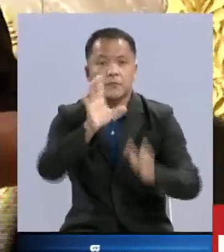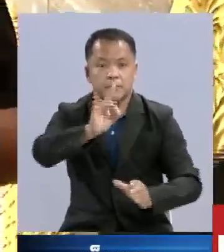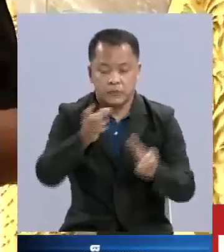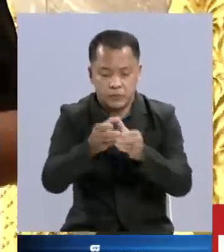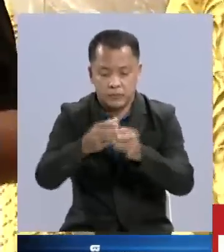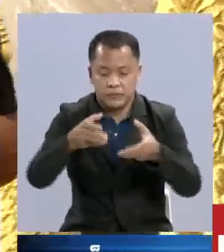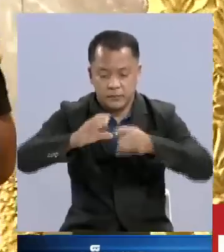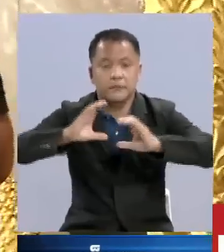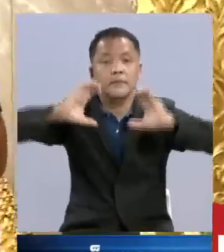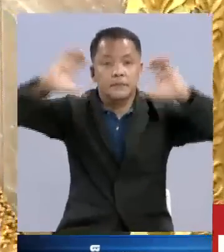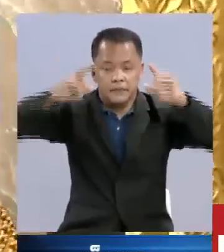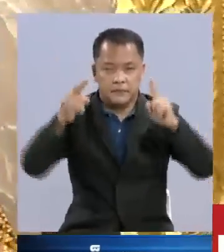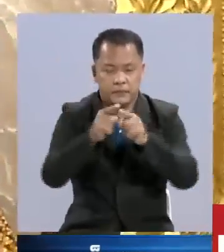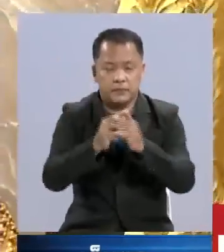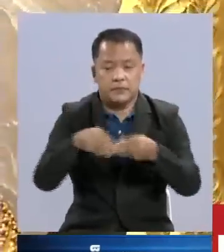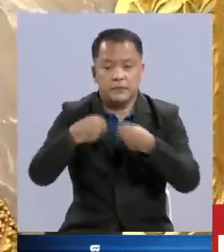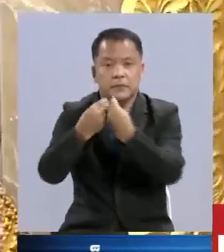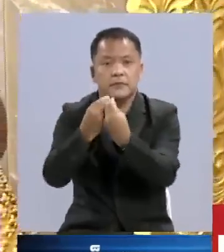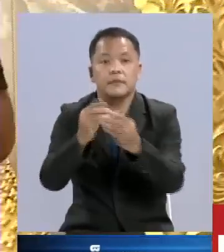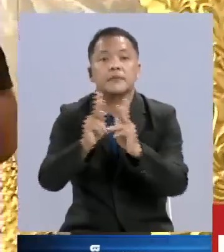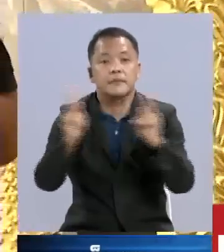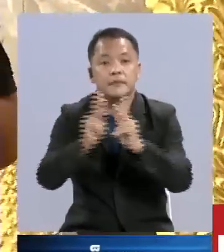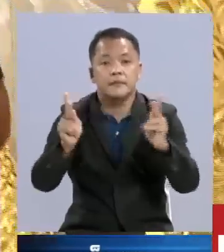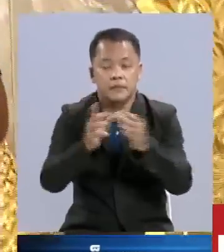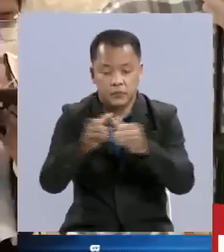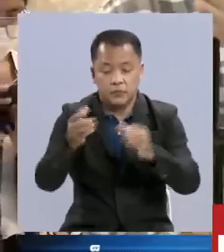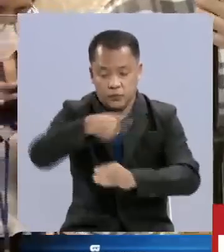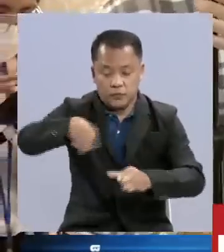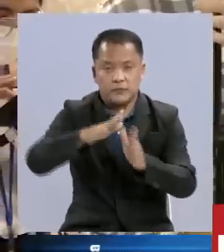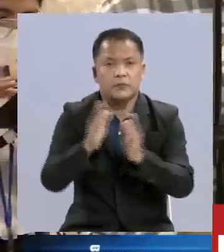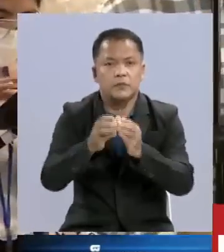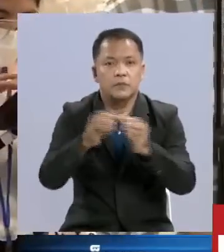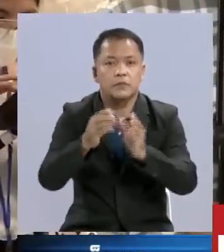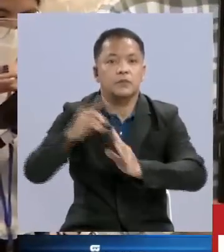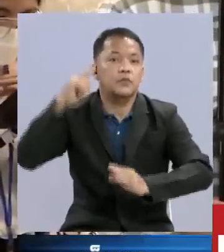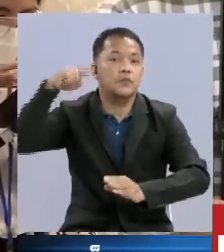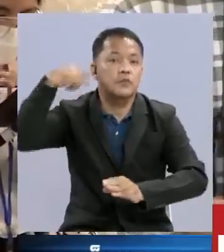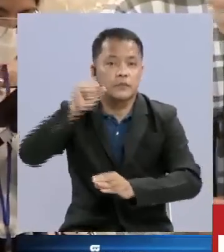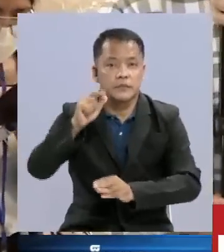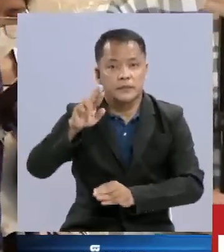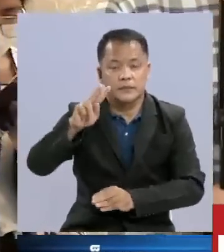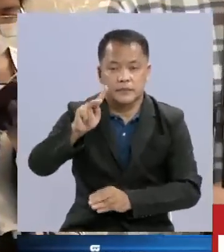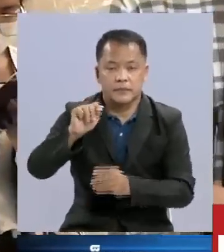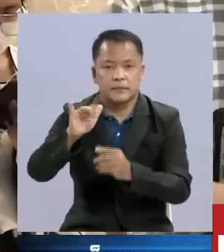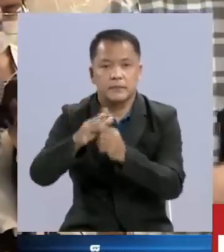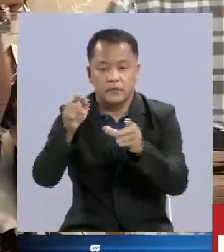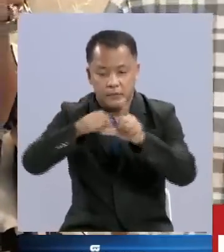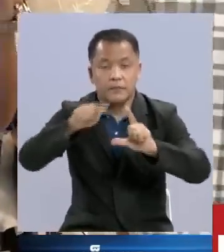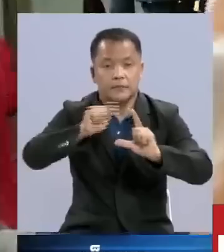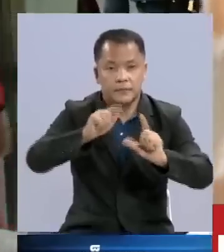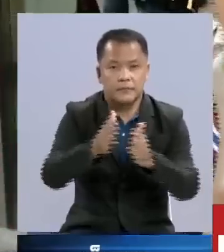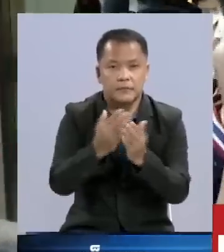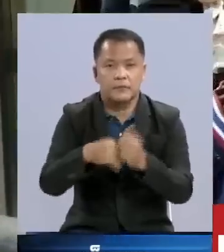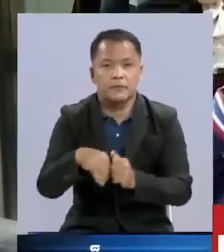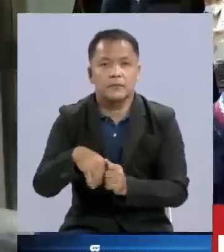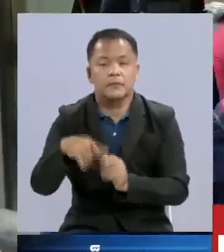องร่วมจัดตั้งรัฐบาลที่ได้รับมอบหมายให้เป็นกรรมการคณะชุดนี้ที่ประกอบด้วยนางสาวสิริกัญญาตันสกุลจากพรรคก้าวไกลน